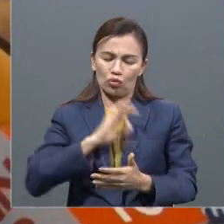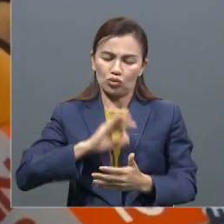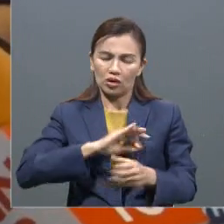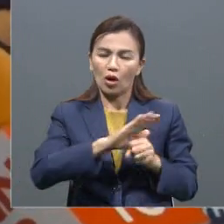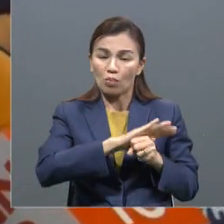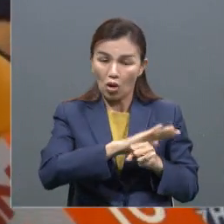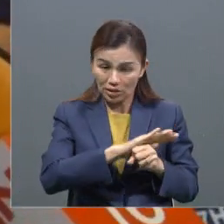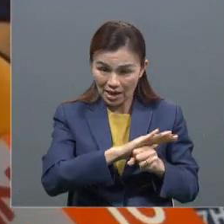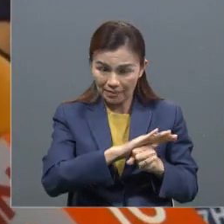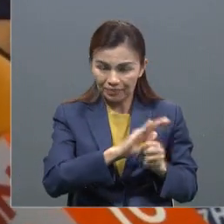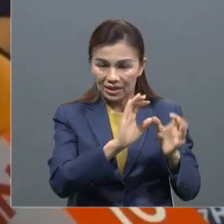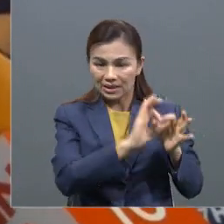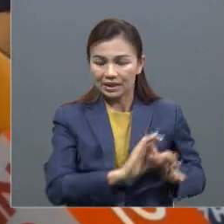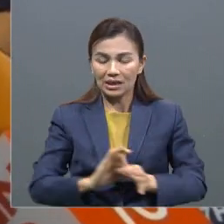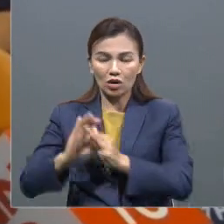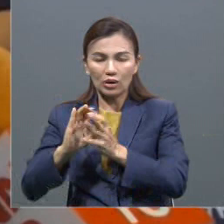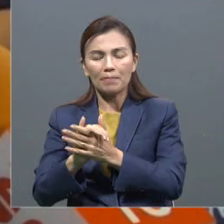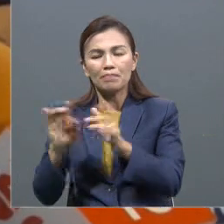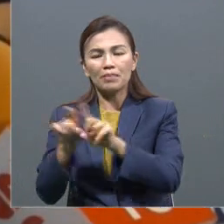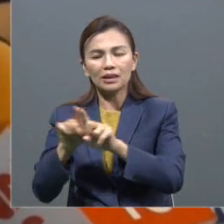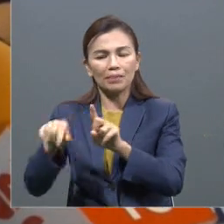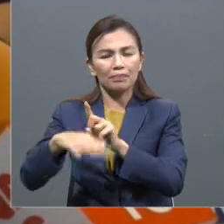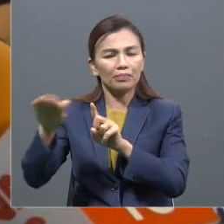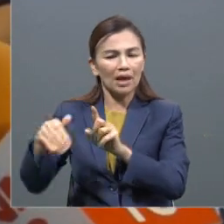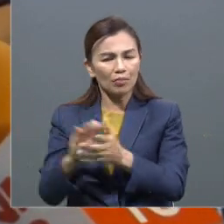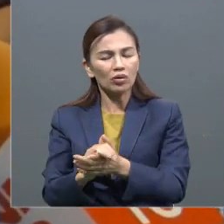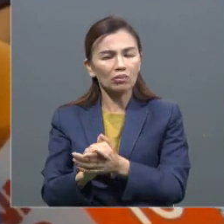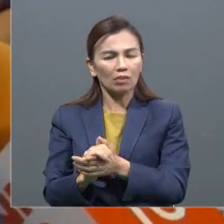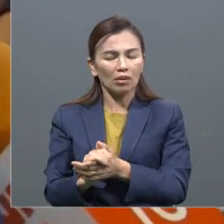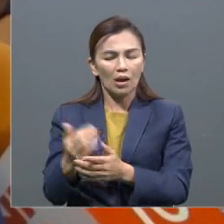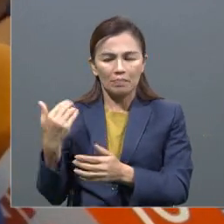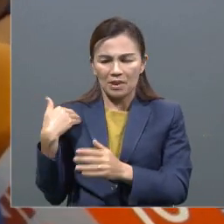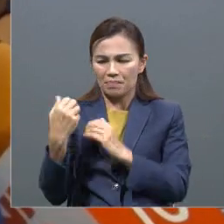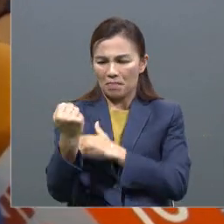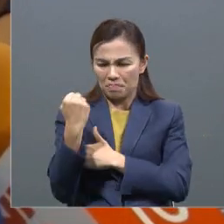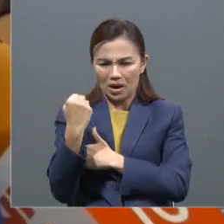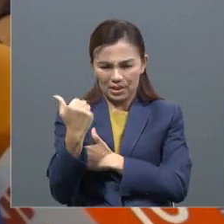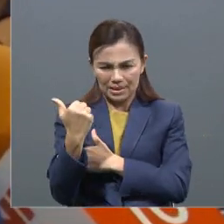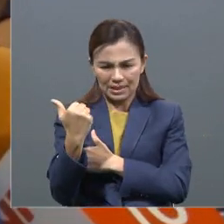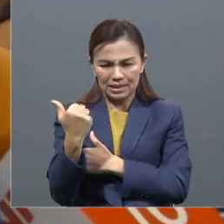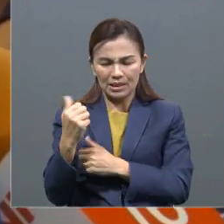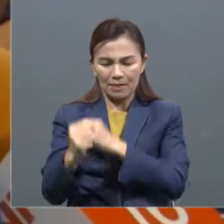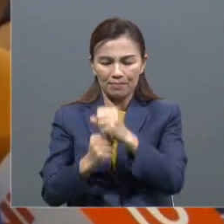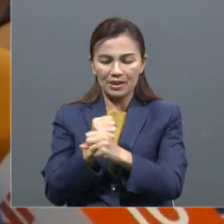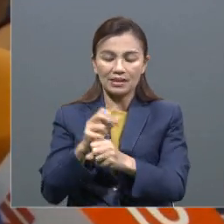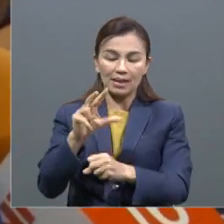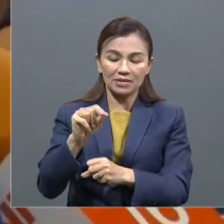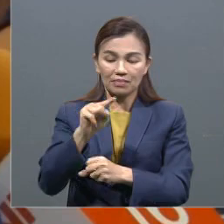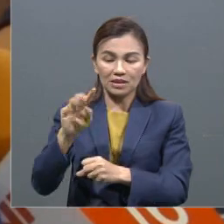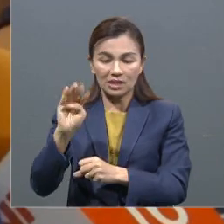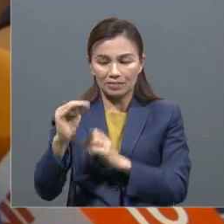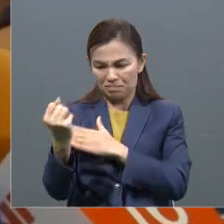เสียง314เสียงของรัฐบาลถือว่ามีเสถียรภาพสูงมากในรอบ 30-40 ปีค่ะ